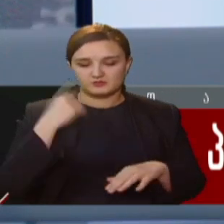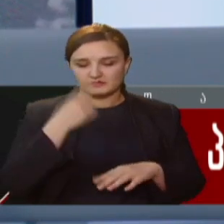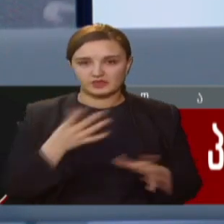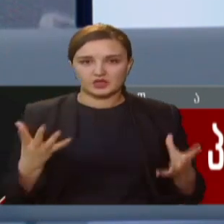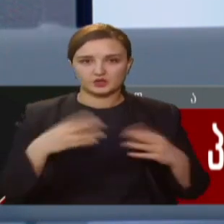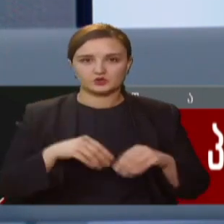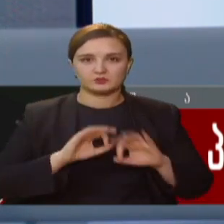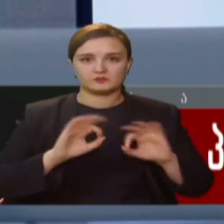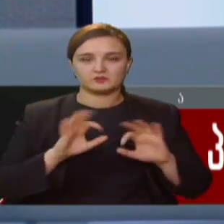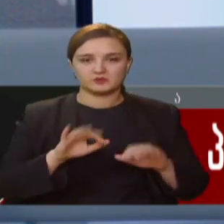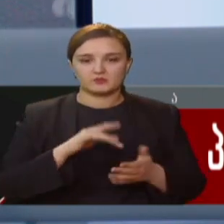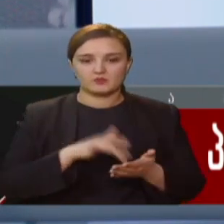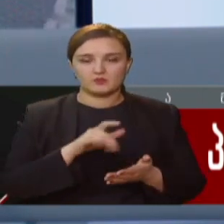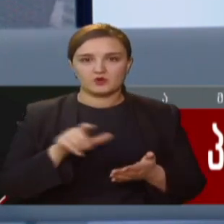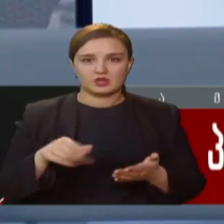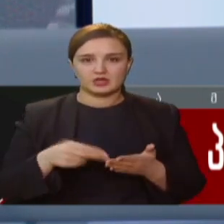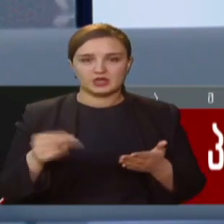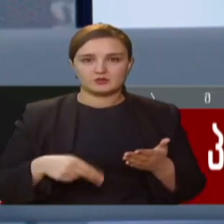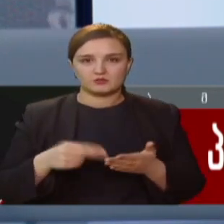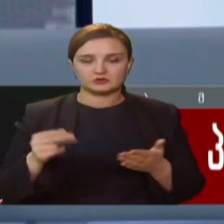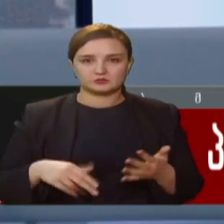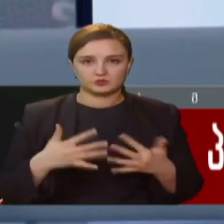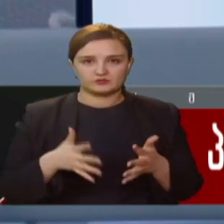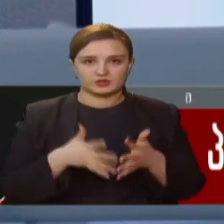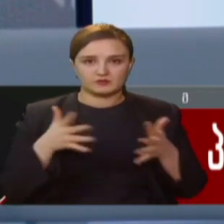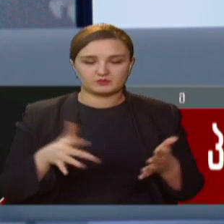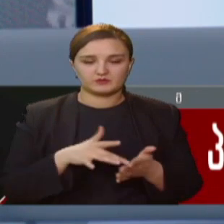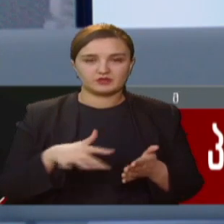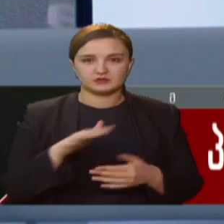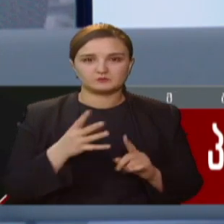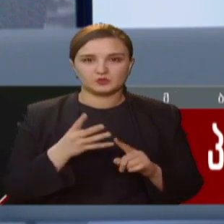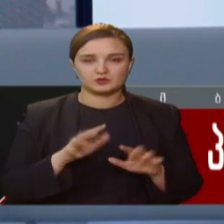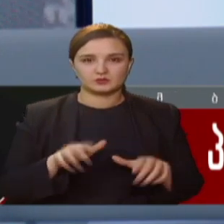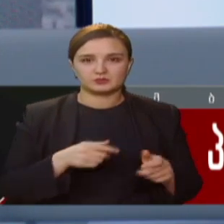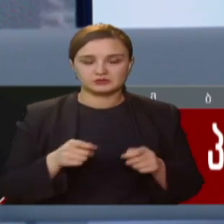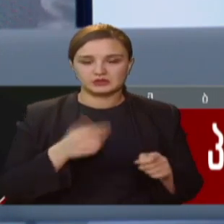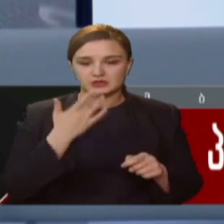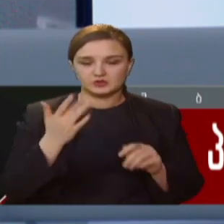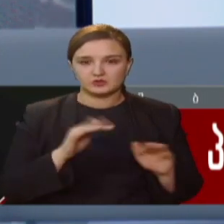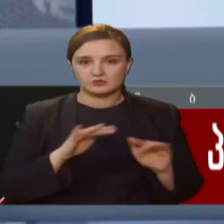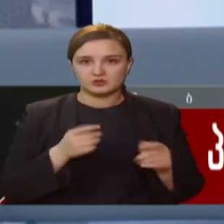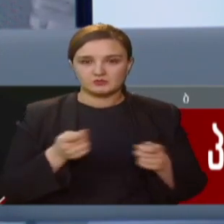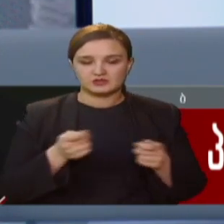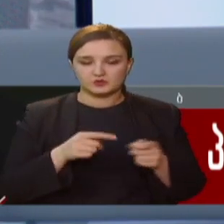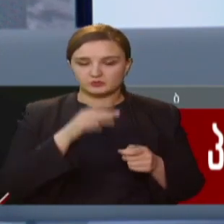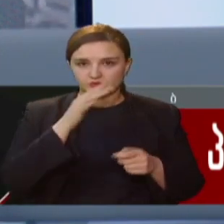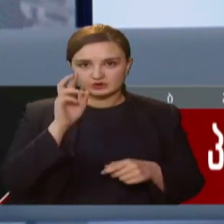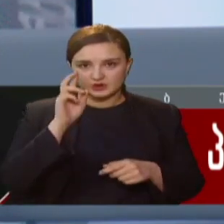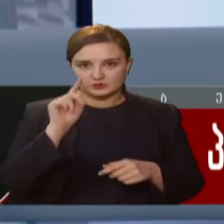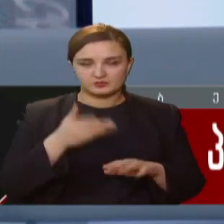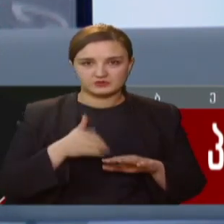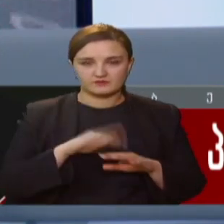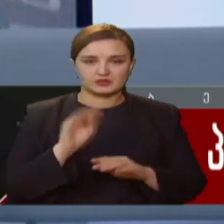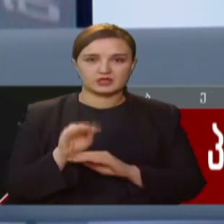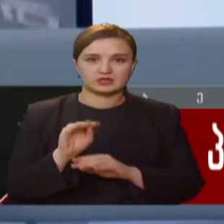ერთობლივი მიმართვა მოქალაქეთა ნაწილის ხელმოწერებითაც გაფართოვდა. Ქვეყნის მეოთხე პრეზიდენტი ნაციონალური მოძრაობის მმართველობის დროს ხელისუფლებას